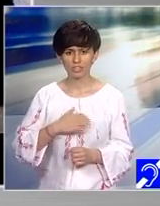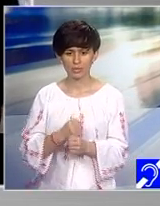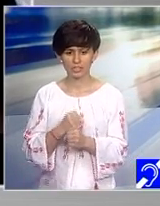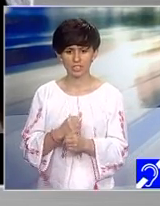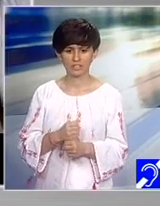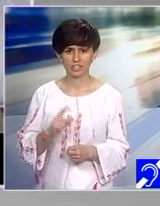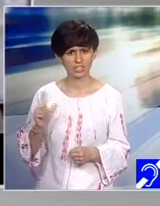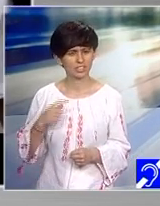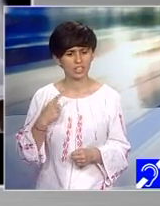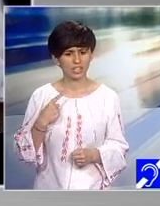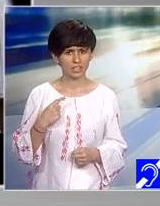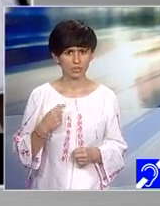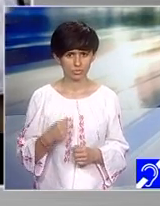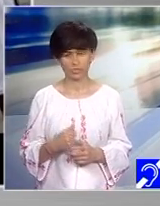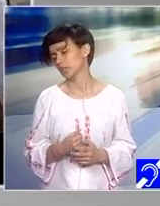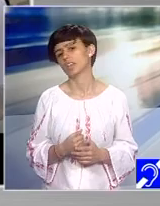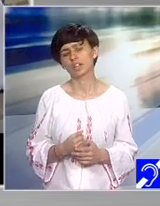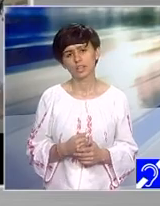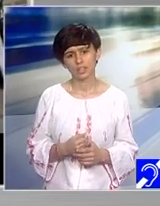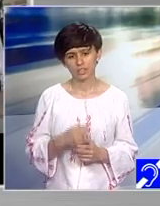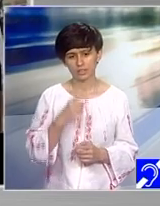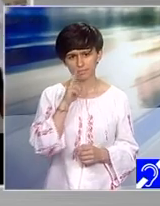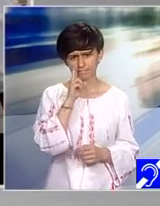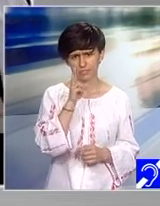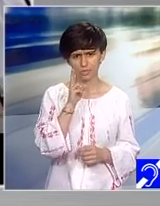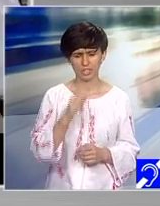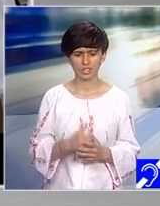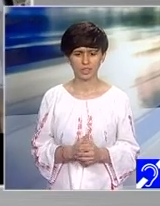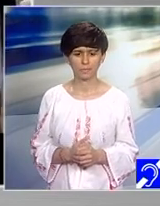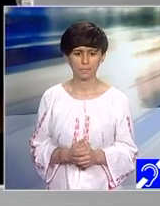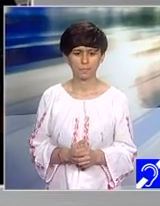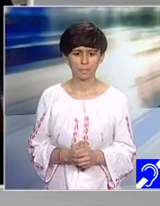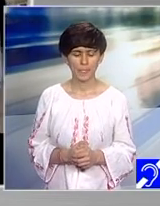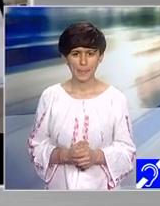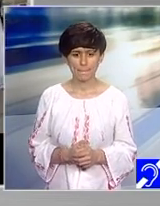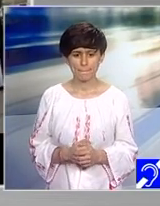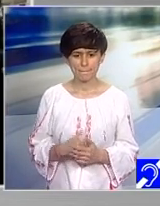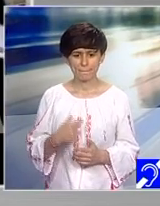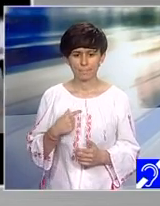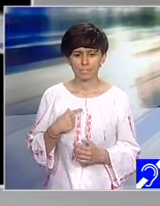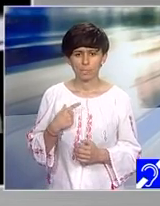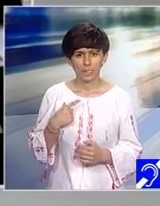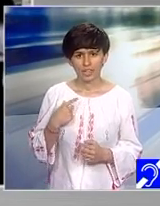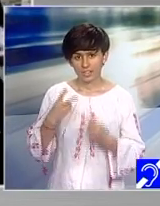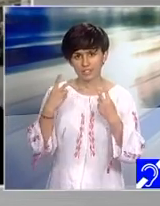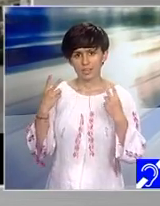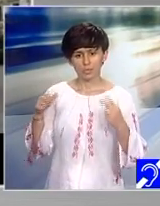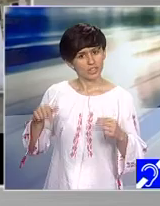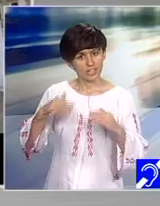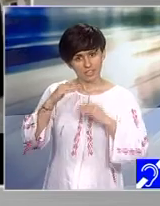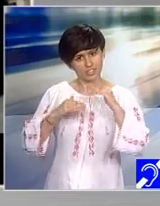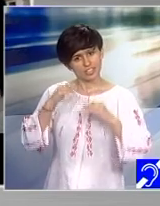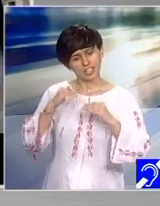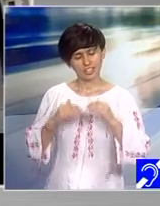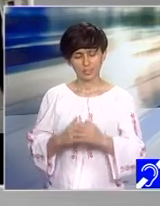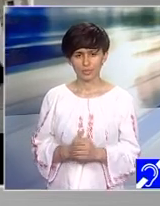putem, e foarte greu să treci peste chici. Deci este foarte precar acest echilibru. Tu cum îl